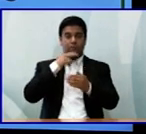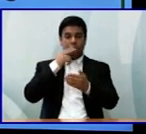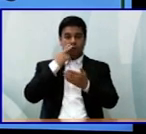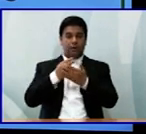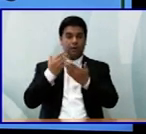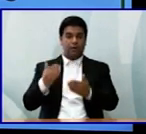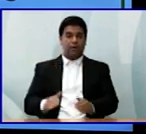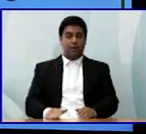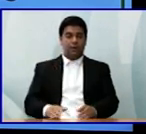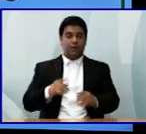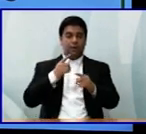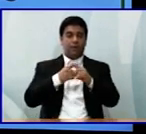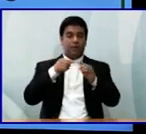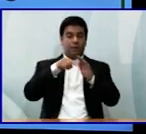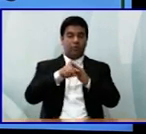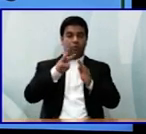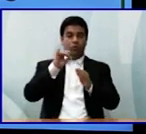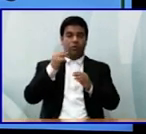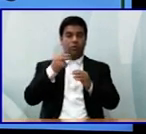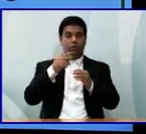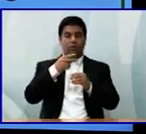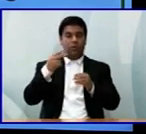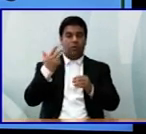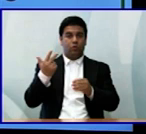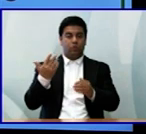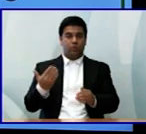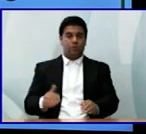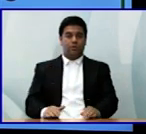qaratamiz. X ning moduli 3 ga teng ekan.